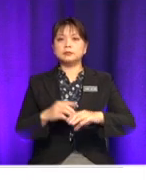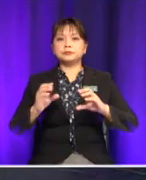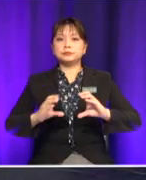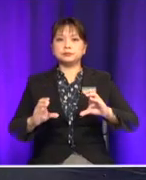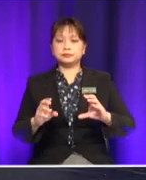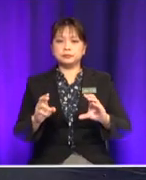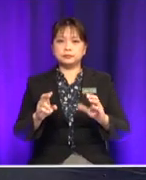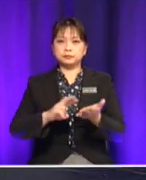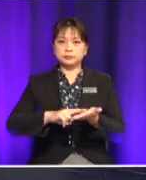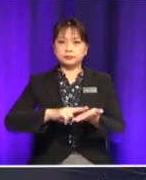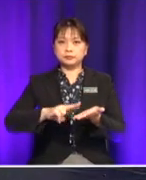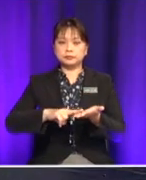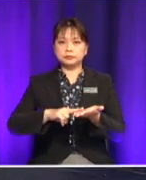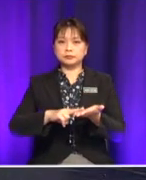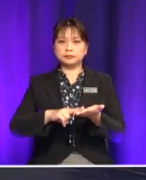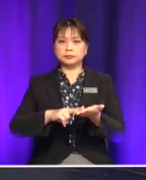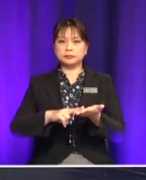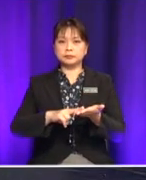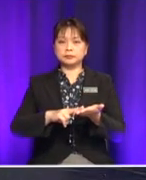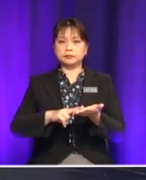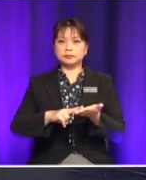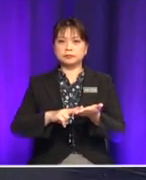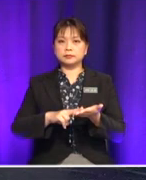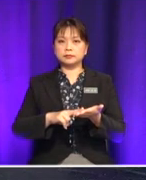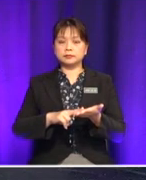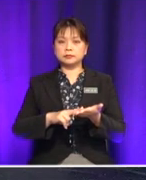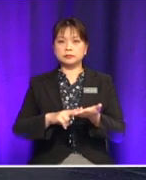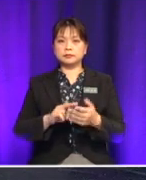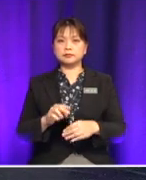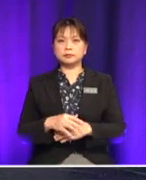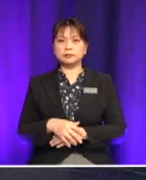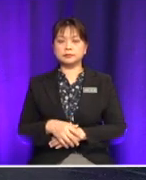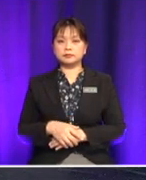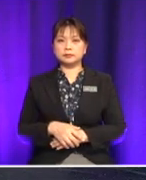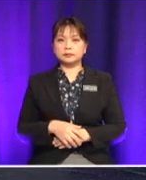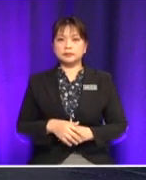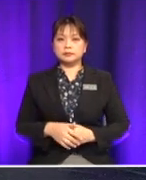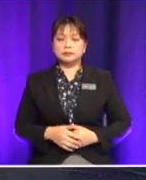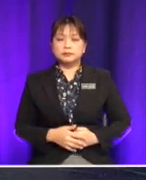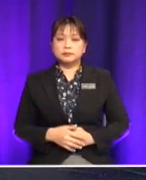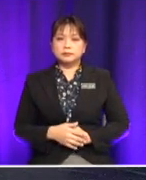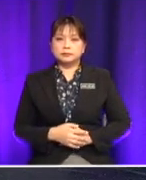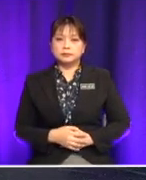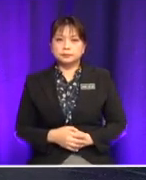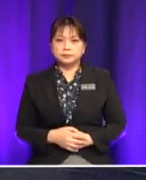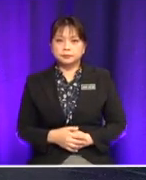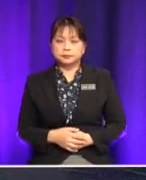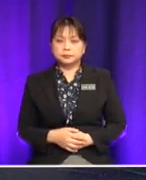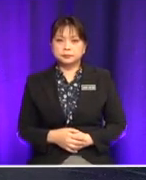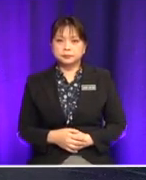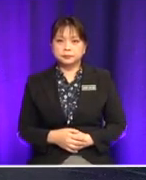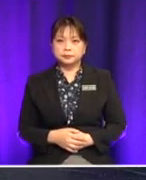teknik membaca rada tadi kita sudah sebut jangan eee sini kan istilah Aras mata tuh ah serencang dengan